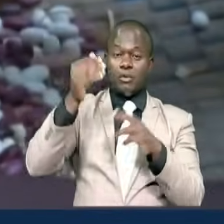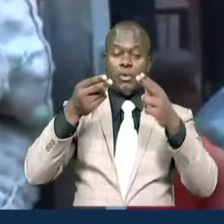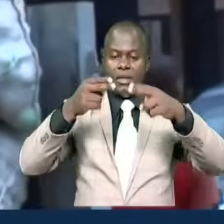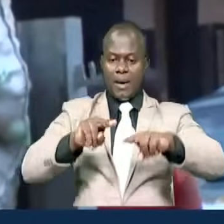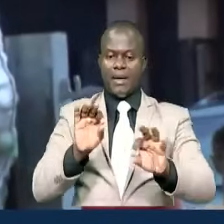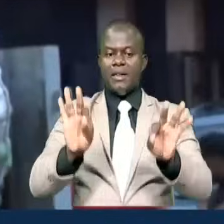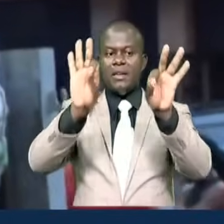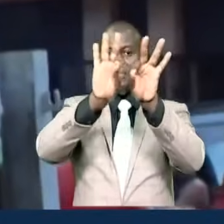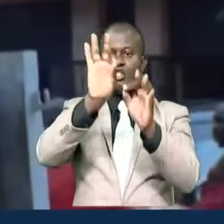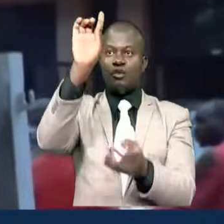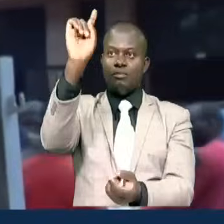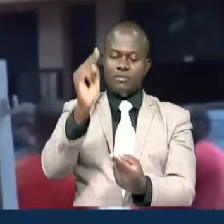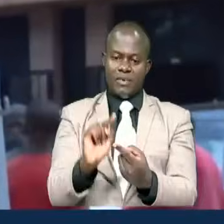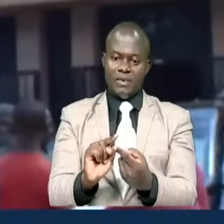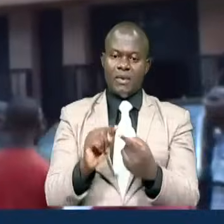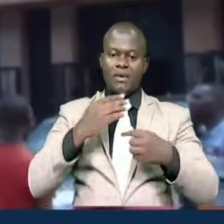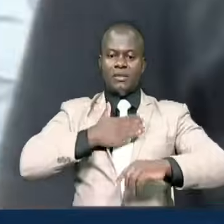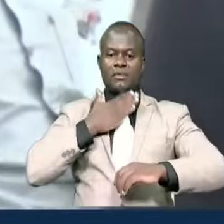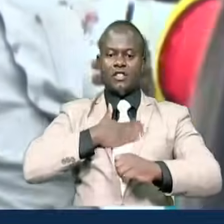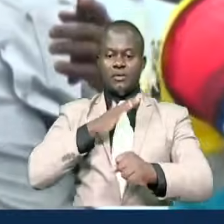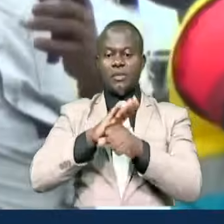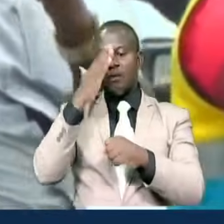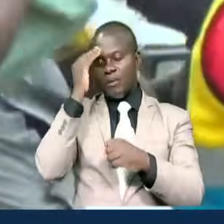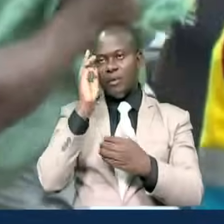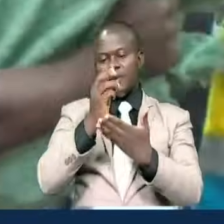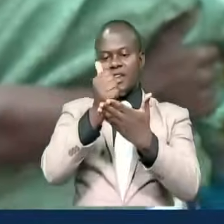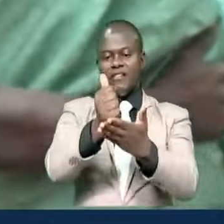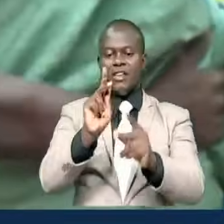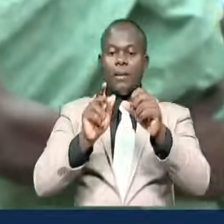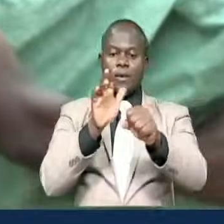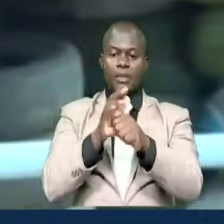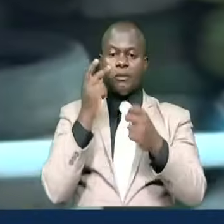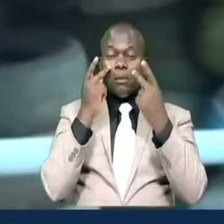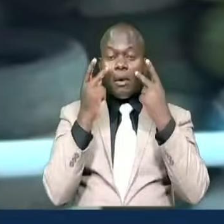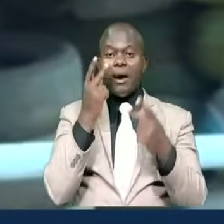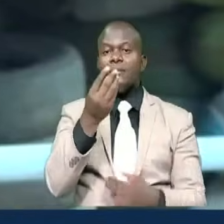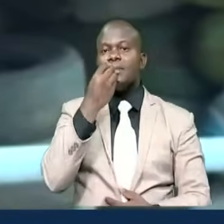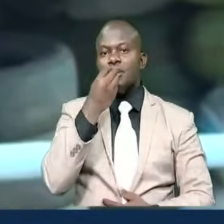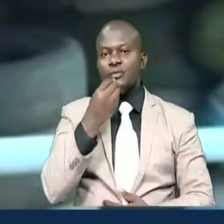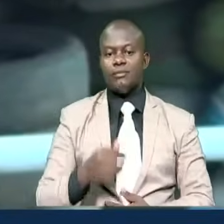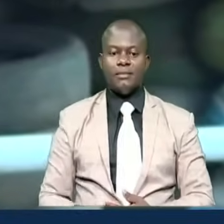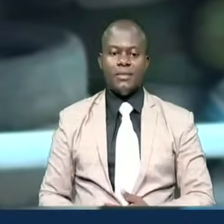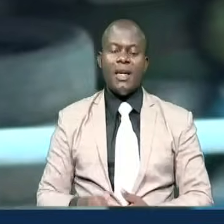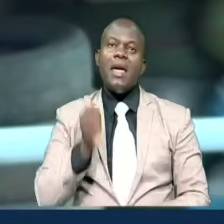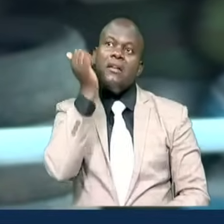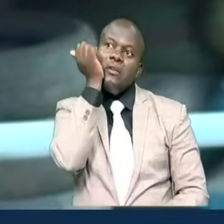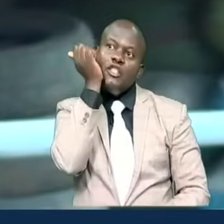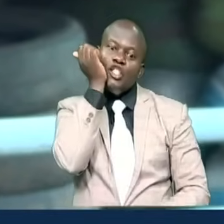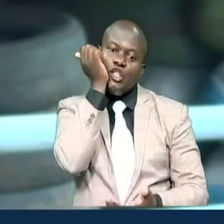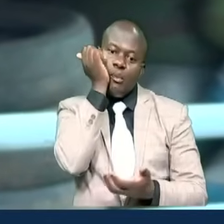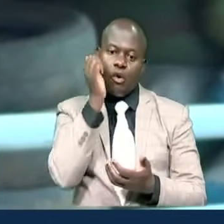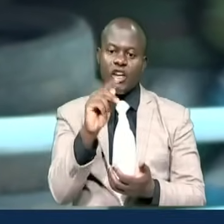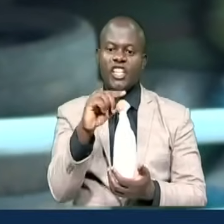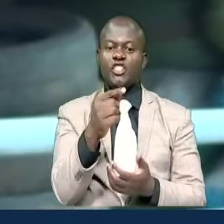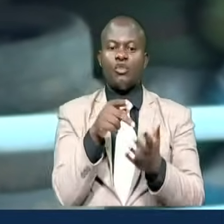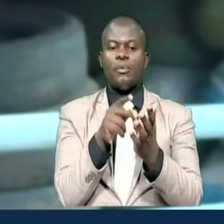ibiciro ku isoko byaragabanutse ari umunezero kuko ngo bizafasha benshi kubona amafunguro ibishimbo twayeguraga 8,250